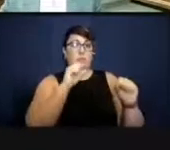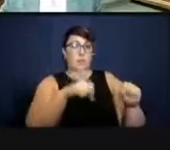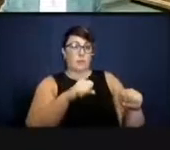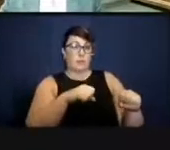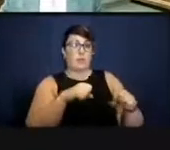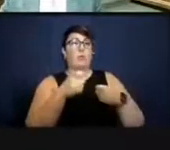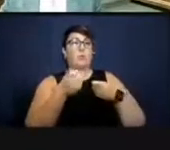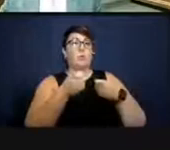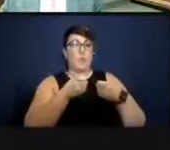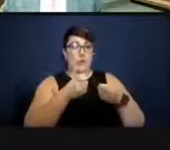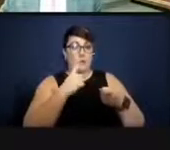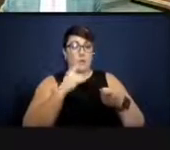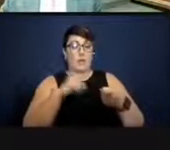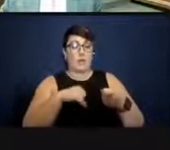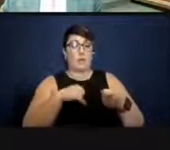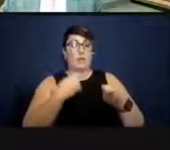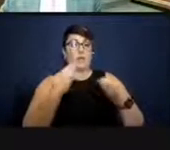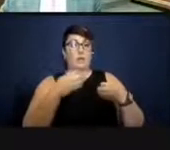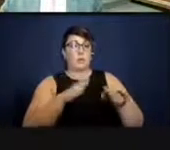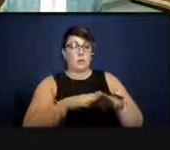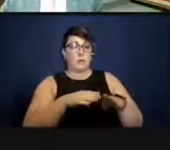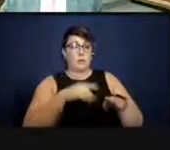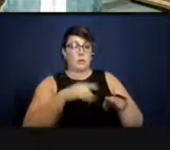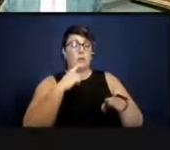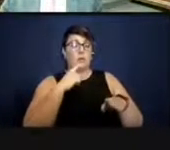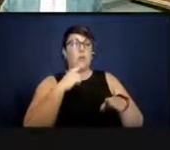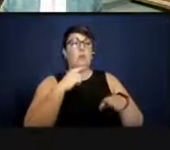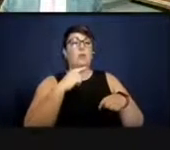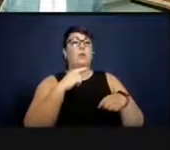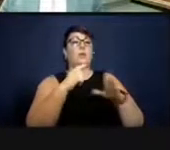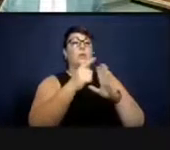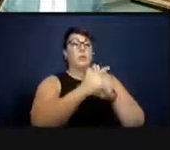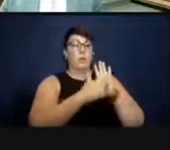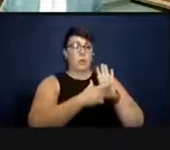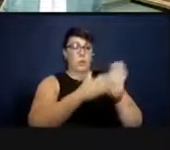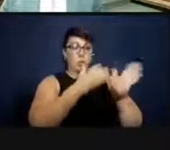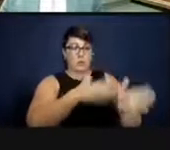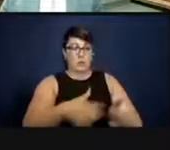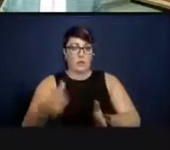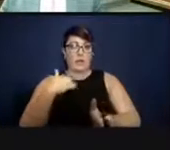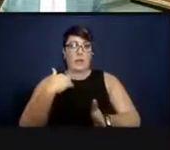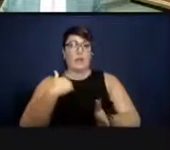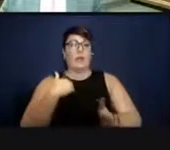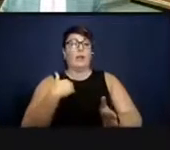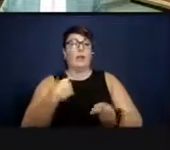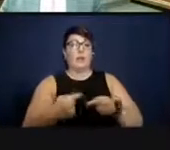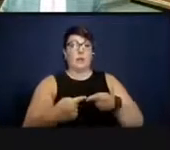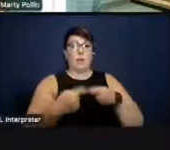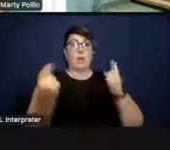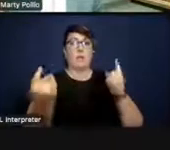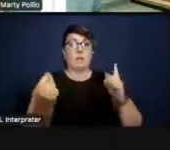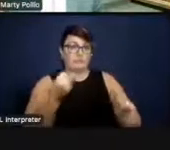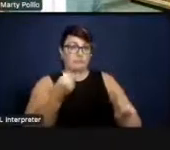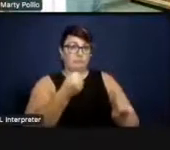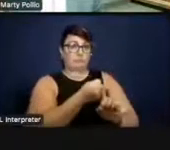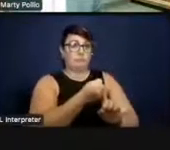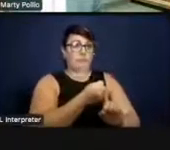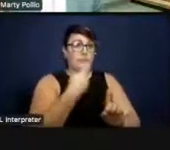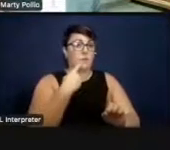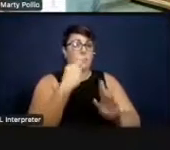kulingana na mambo ambayo tunahitaji kuzungumzia kwa leo kuhusu mikakati mbalimbali